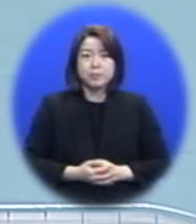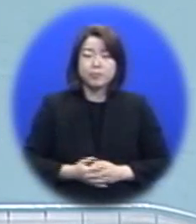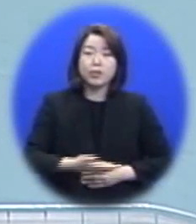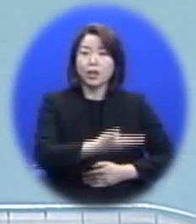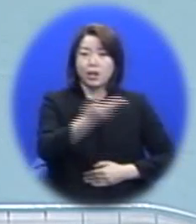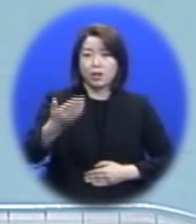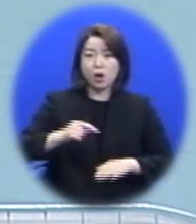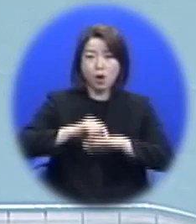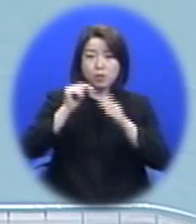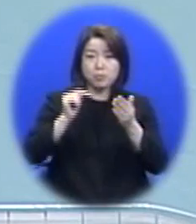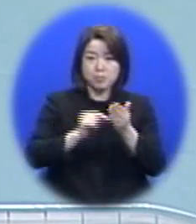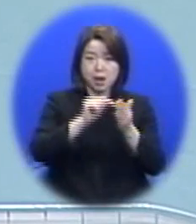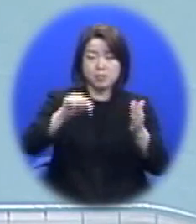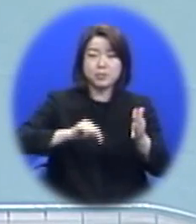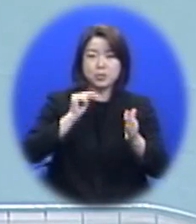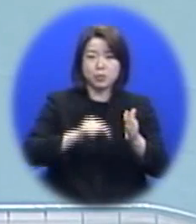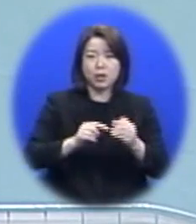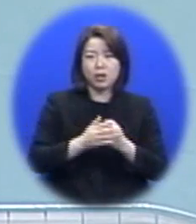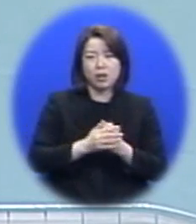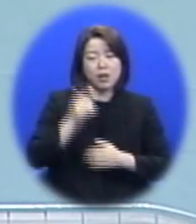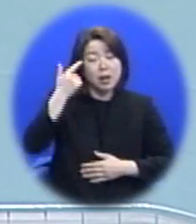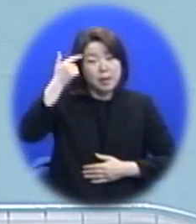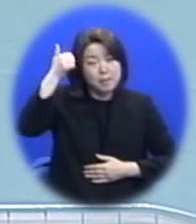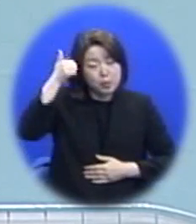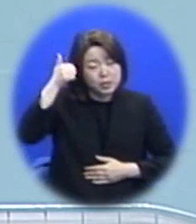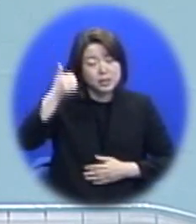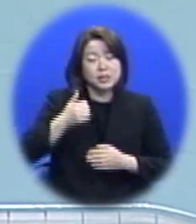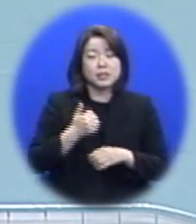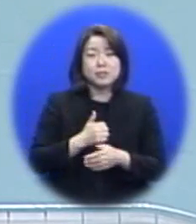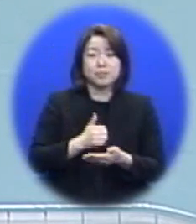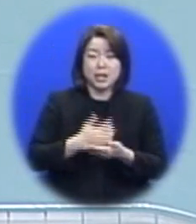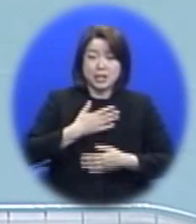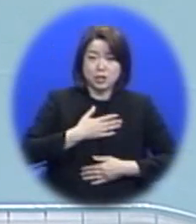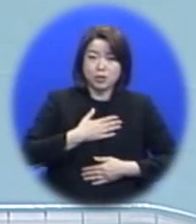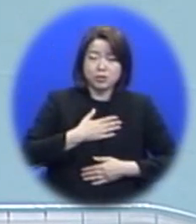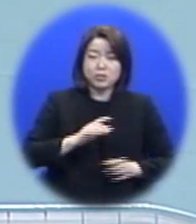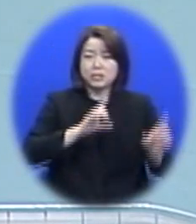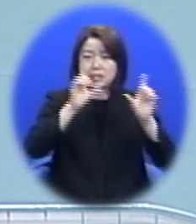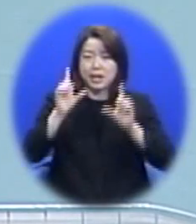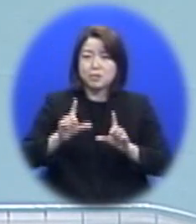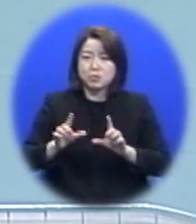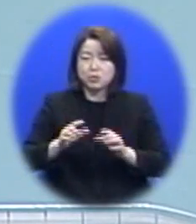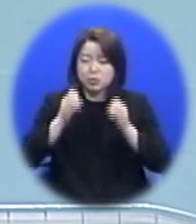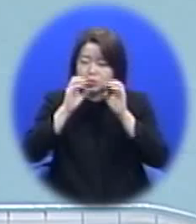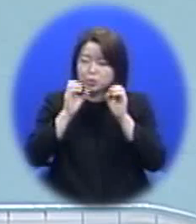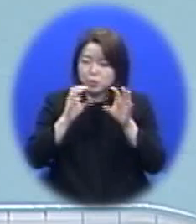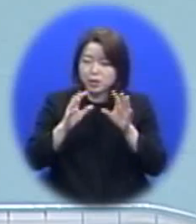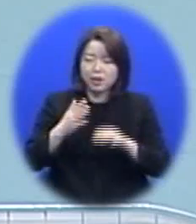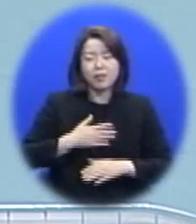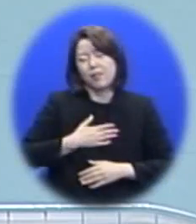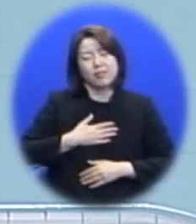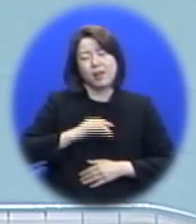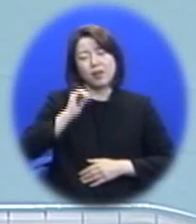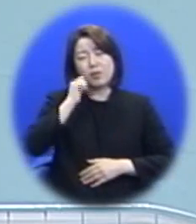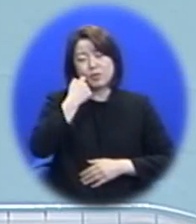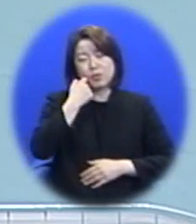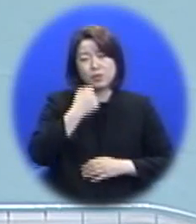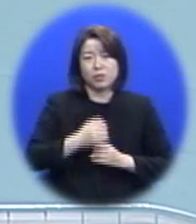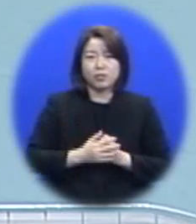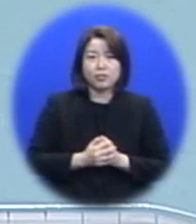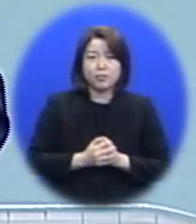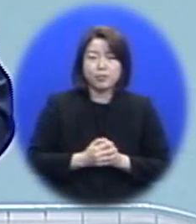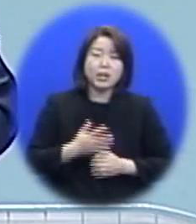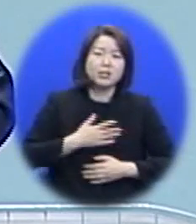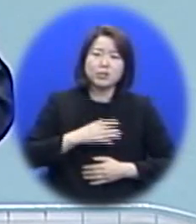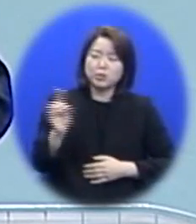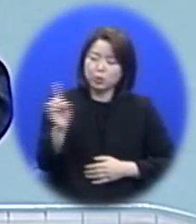여러분 마음속에 아유 목사님 저는 내 삶으로 전도하라 그건 저 불가능해요.